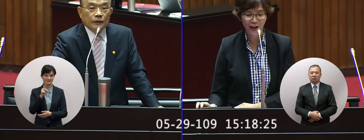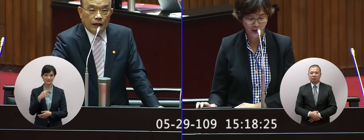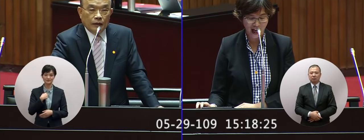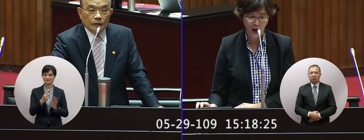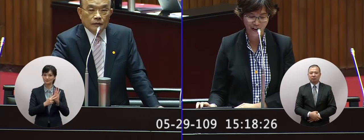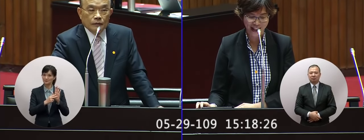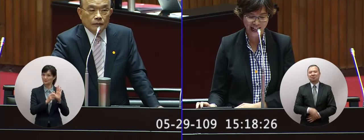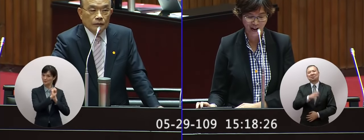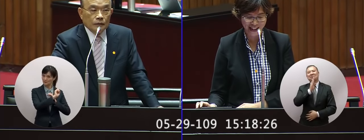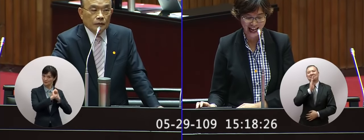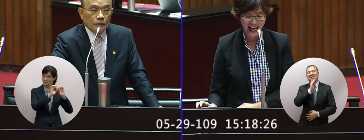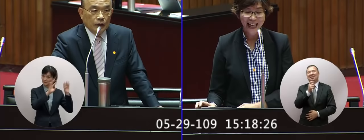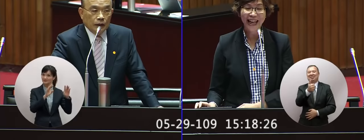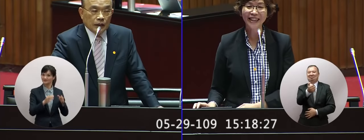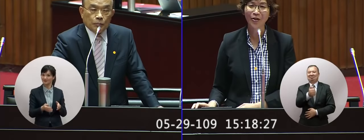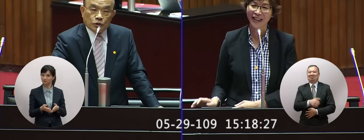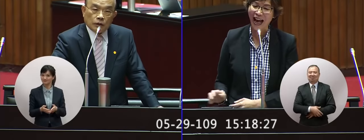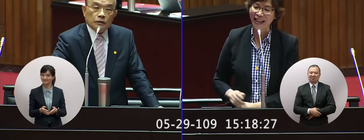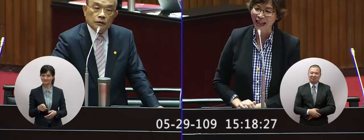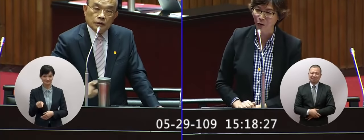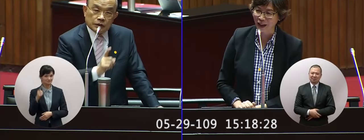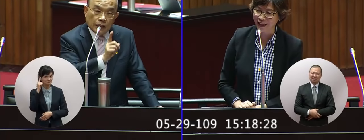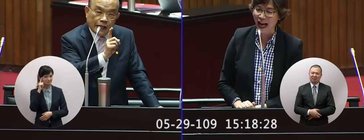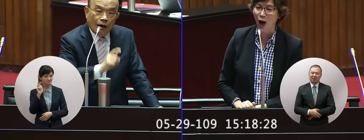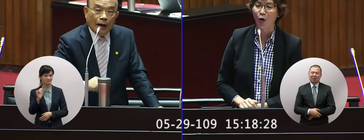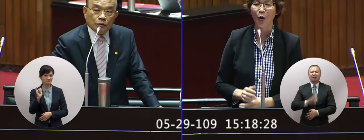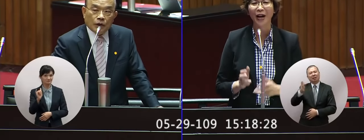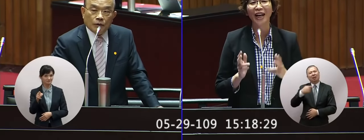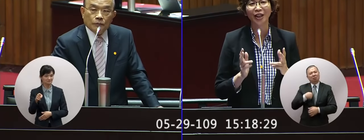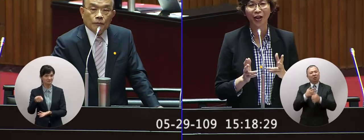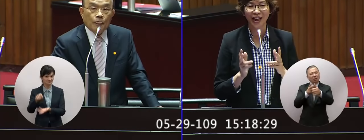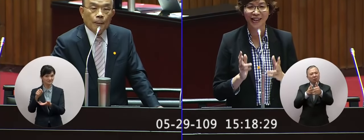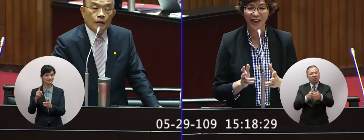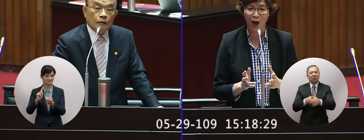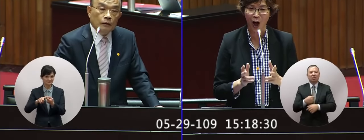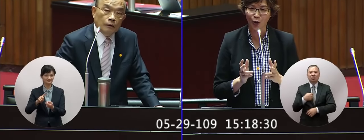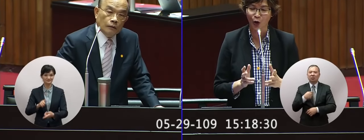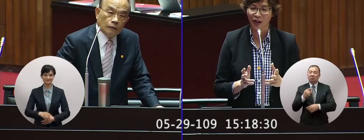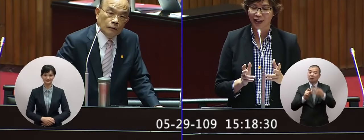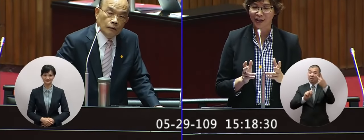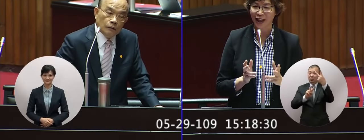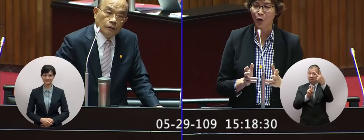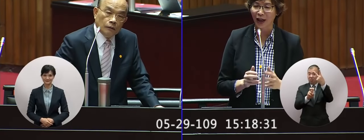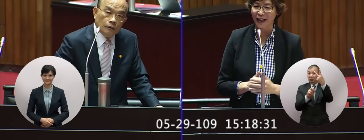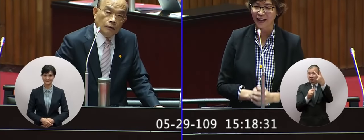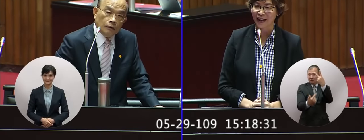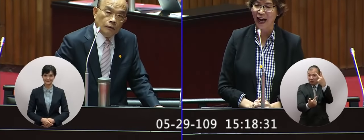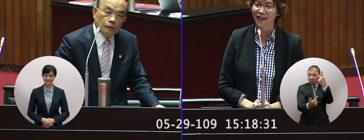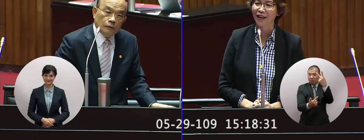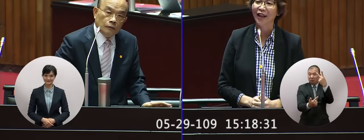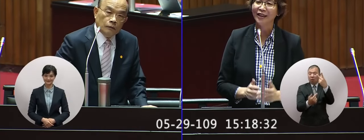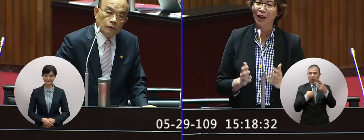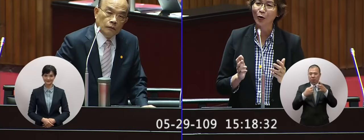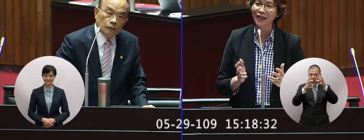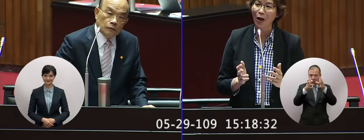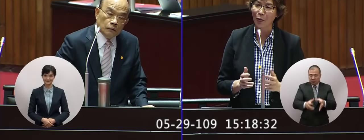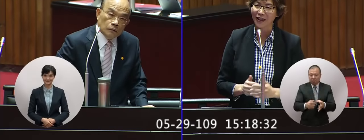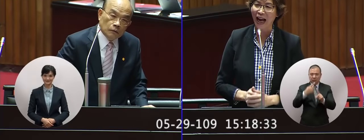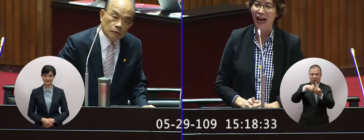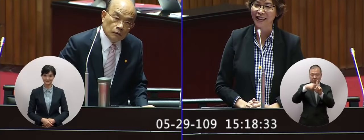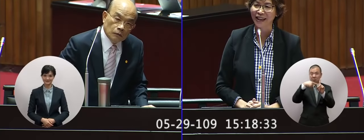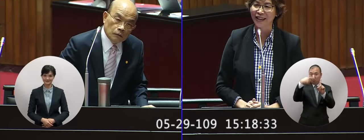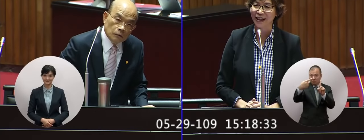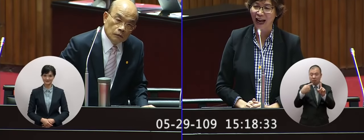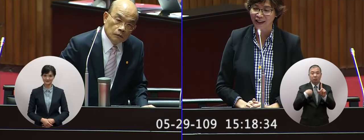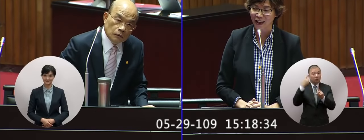一下。 是，好，谢谢院长。但是我现在还是要问一下， 这个讲法不错。 2月26号就设为一级开设，请问一下，